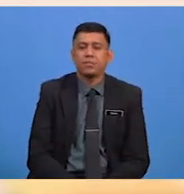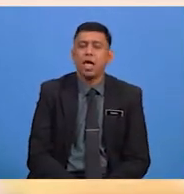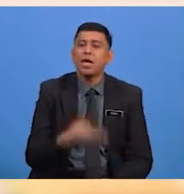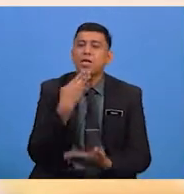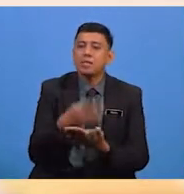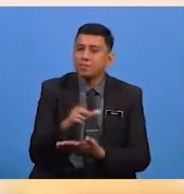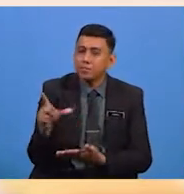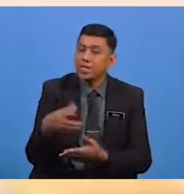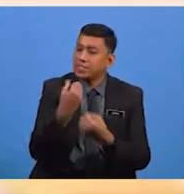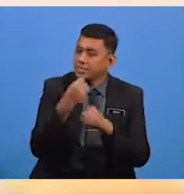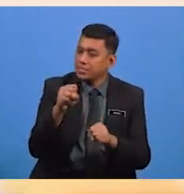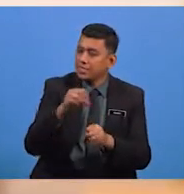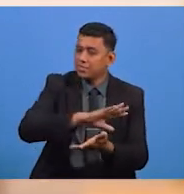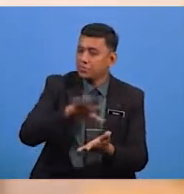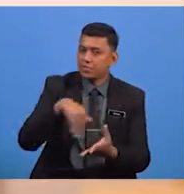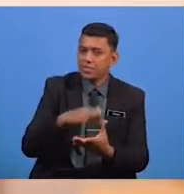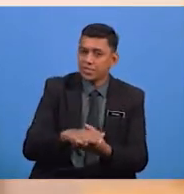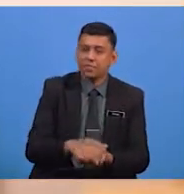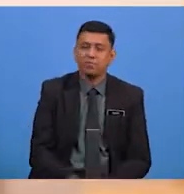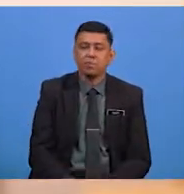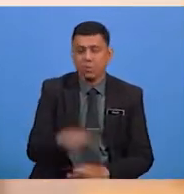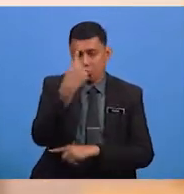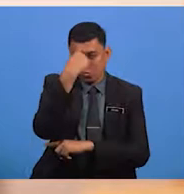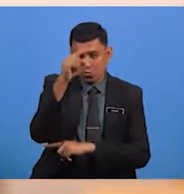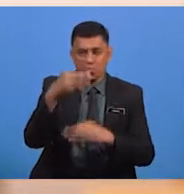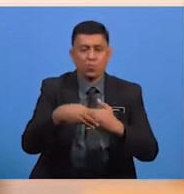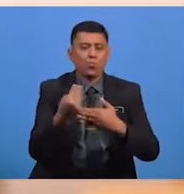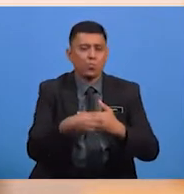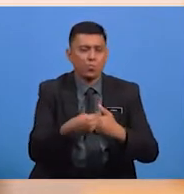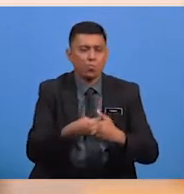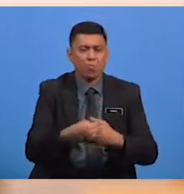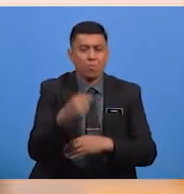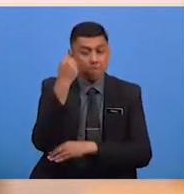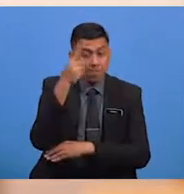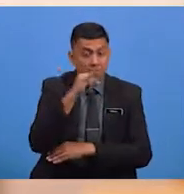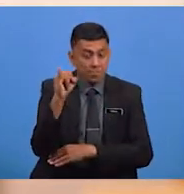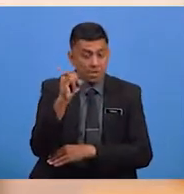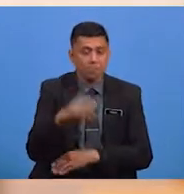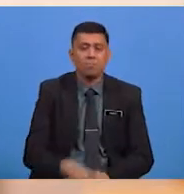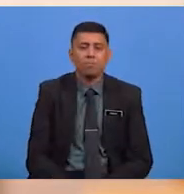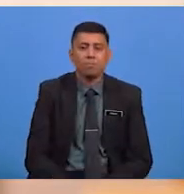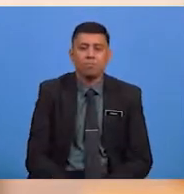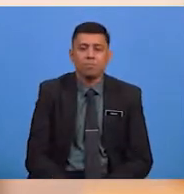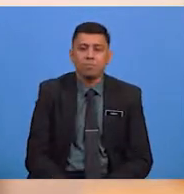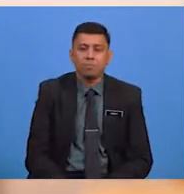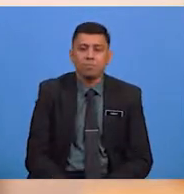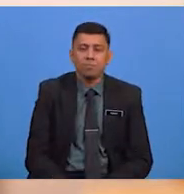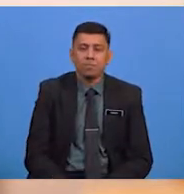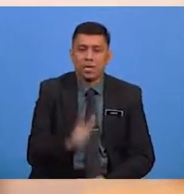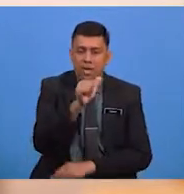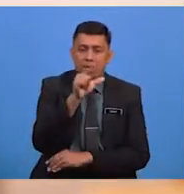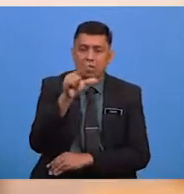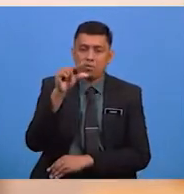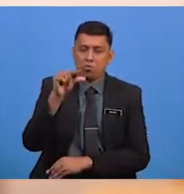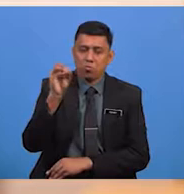Baiklah, sedia semua? Untuk memudahkan kamu memahami konsep algoritma bubble sort, cikgu